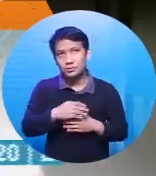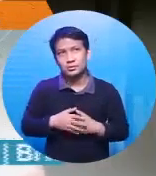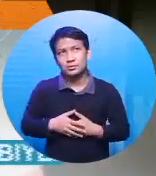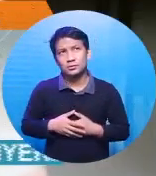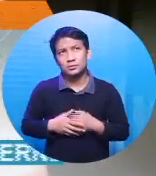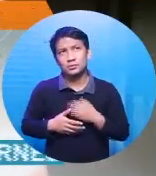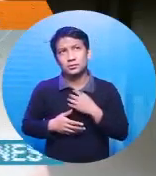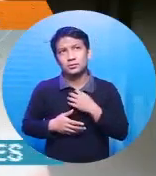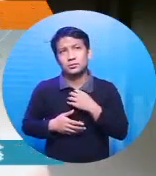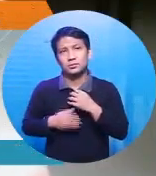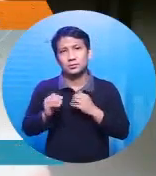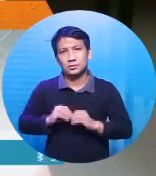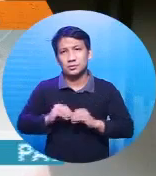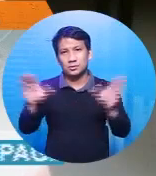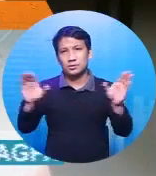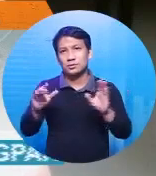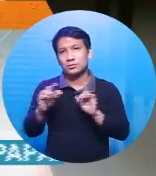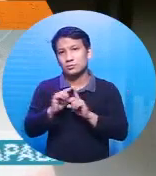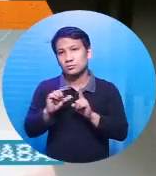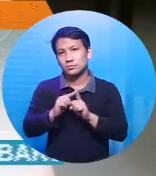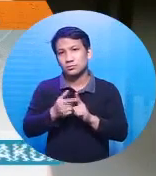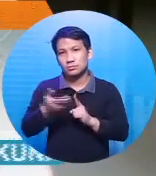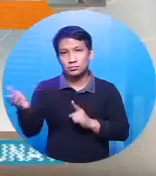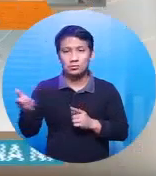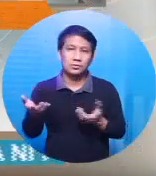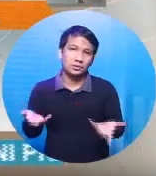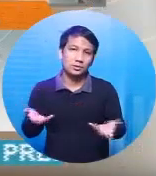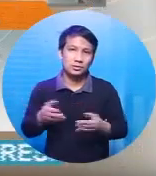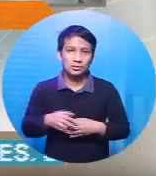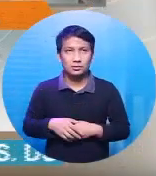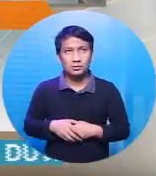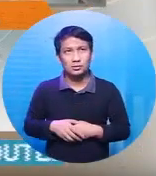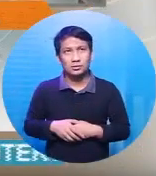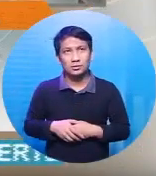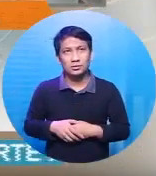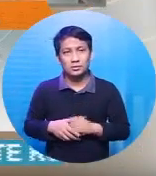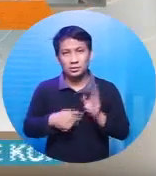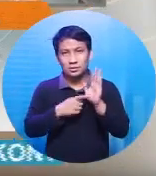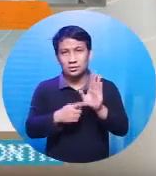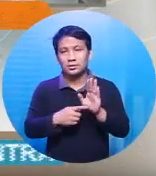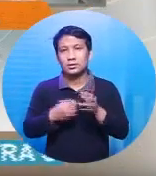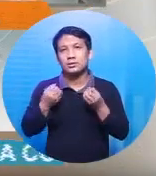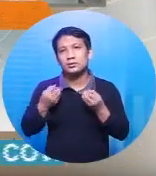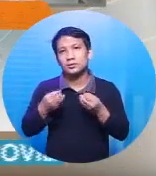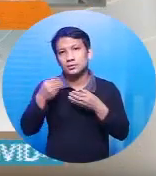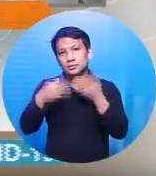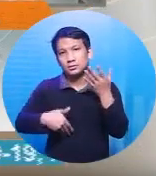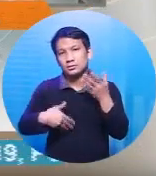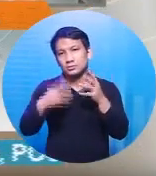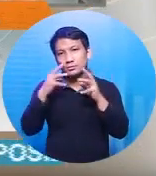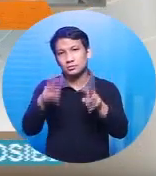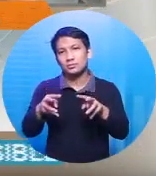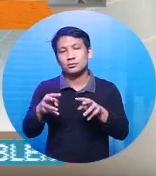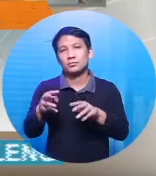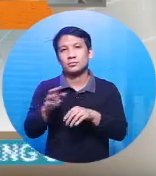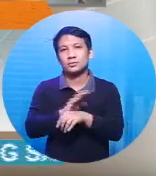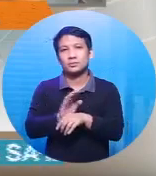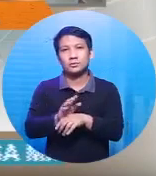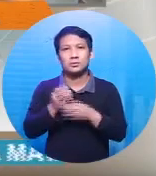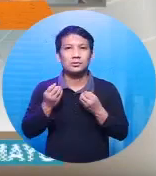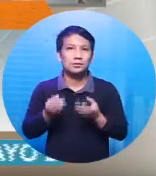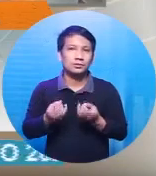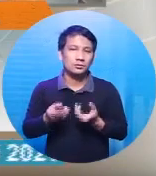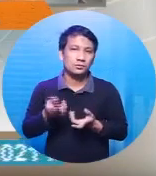na. Nalaman na ng buong mundo yung salita niya. So, ayun na nga sir. Makikita natin eh, sa dami po ng nanonood sa show ninyo,